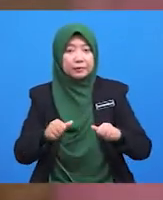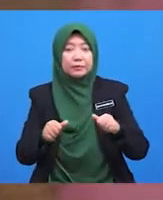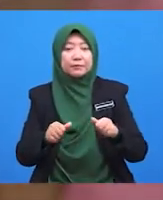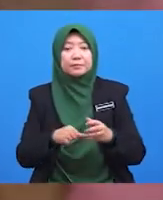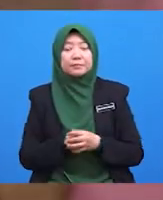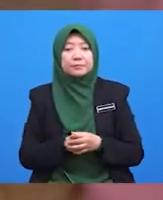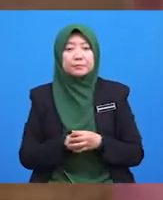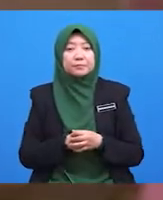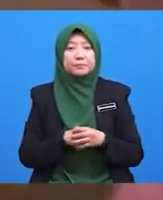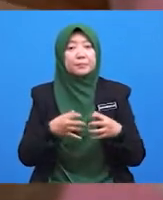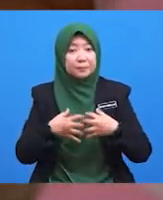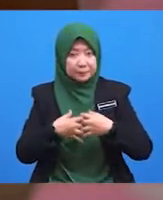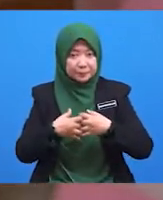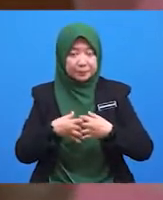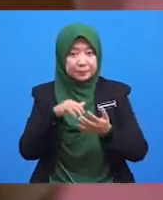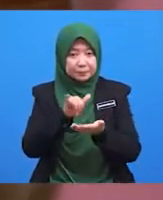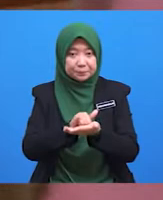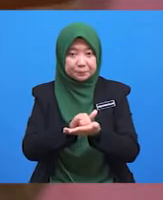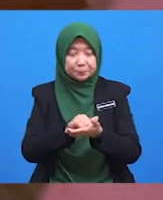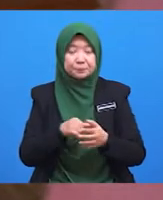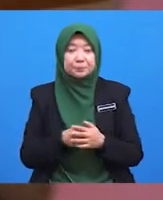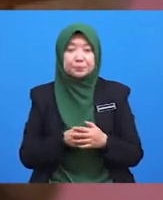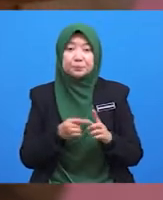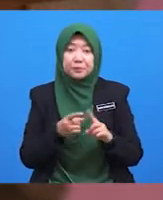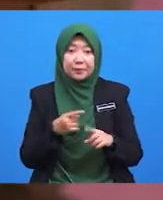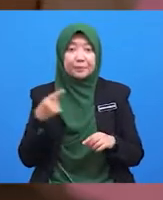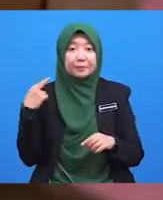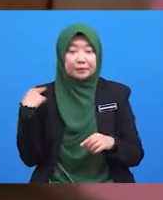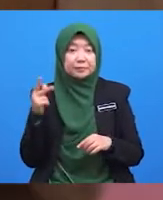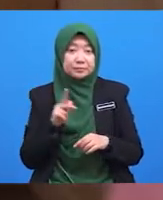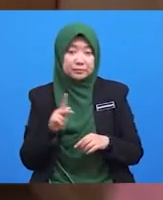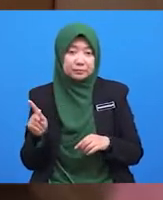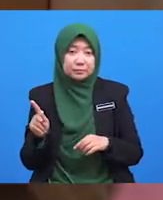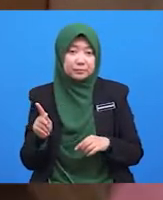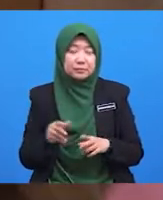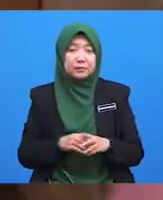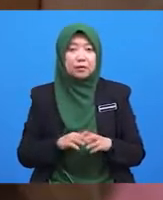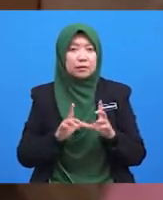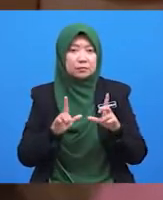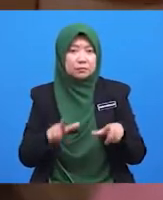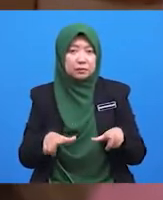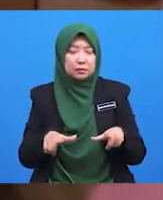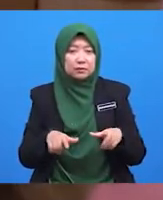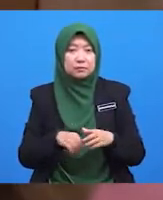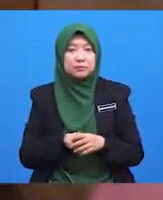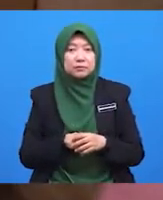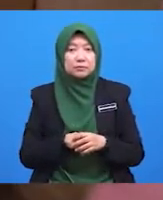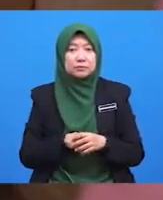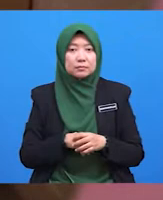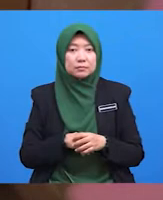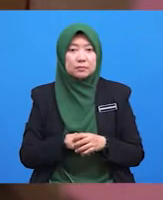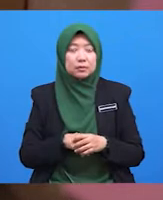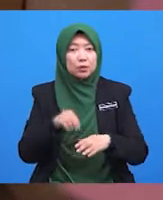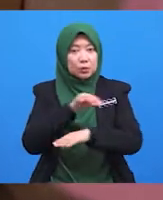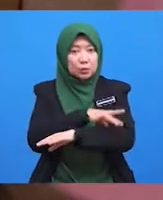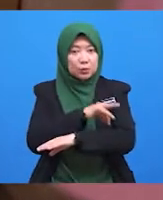mesin vakum. Dari bahagian kaki kanan, letakkan ventus kepada kulit